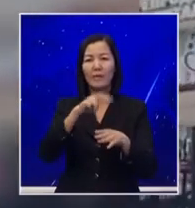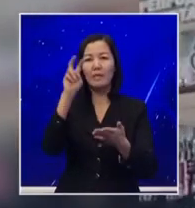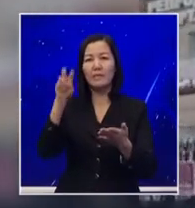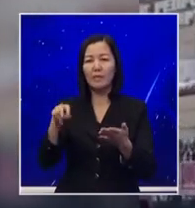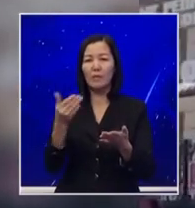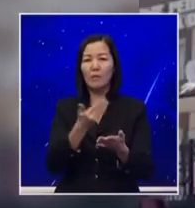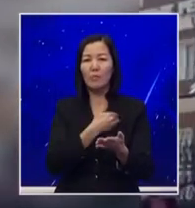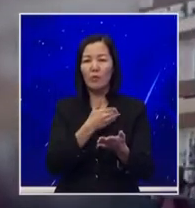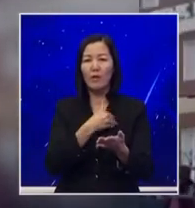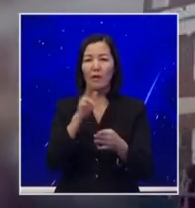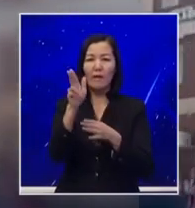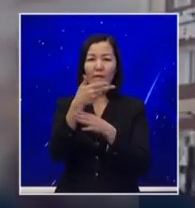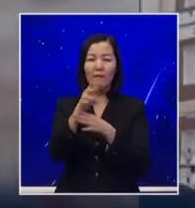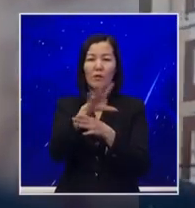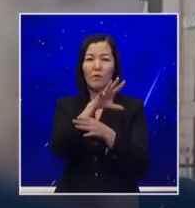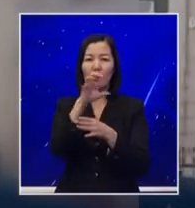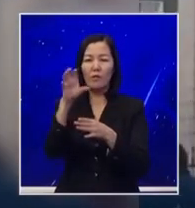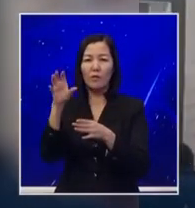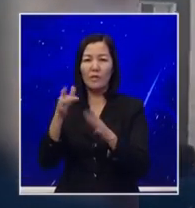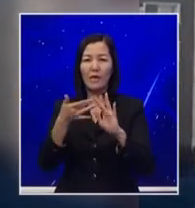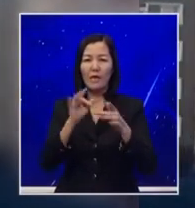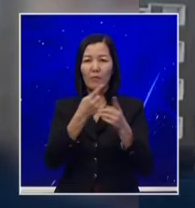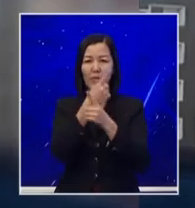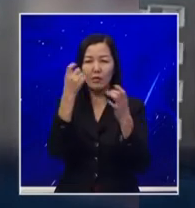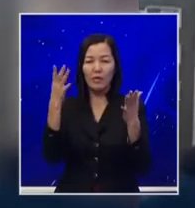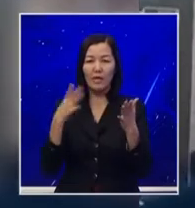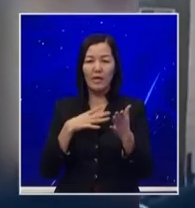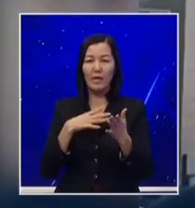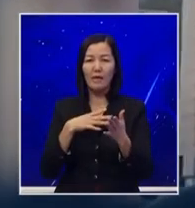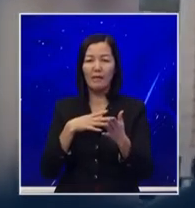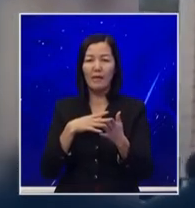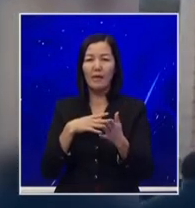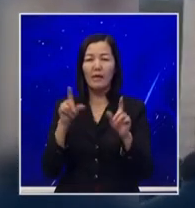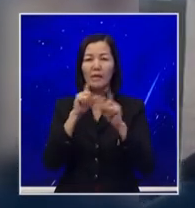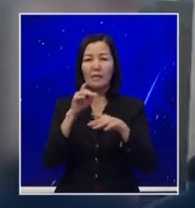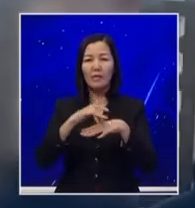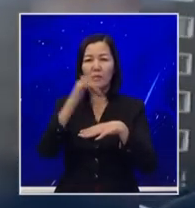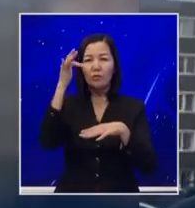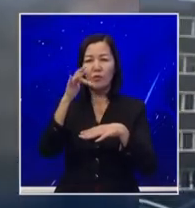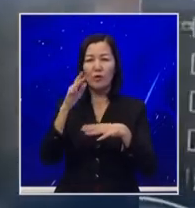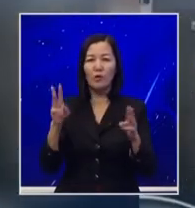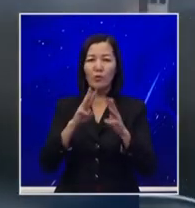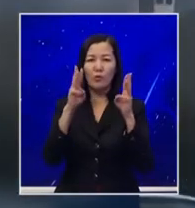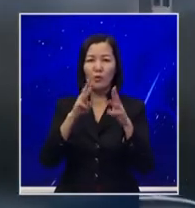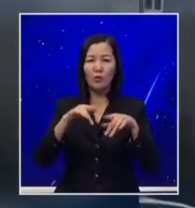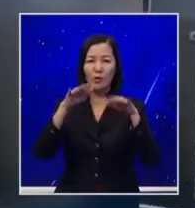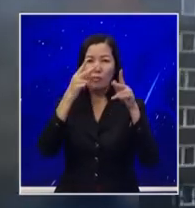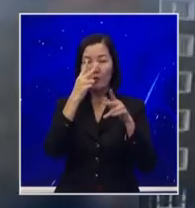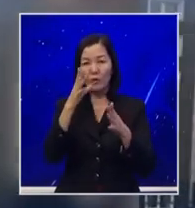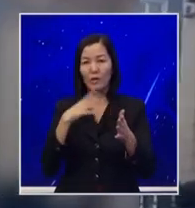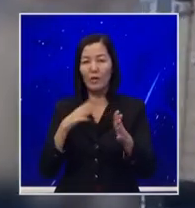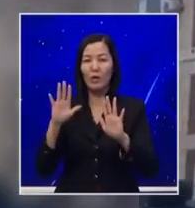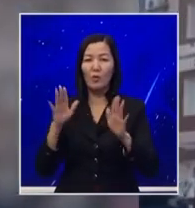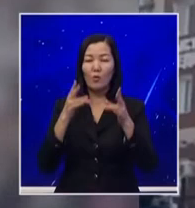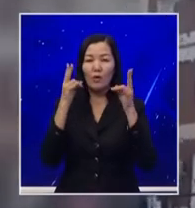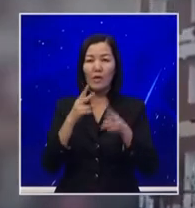болған жерден түсірген видео мен фотосуреттер әлеуметтік желіге жариялаған. Кадрдан нысанның жоғары қабаты түтіндеп жатқаны көрсетілген. Оқиға барысында